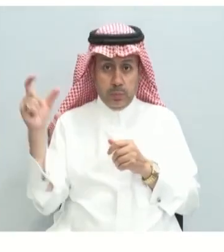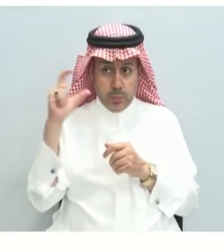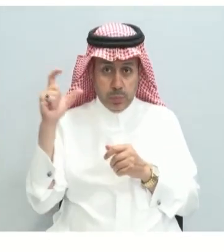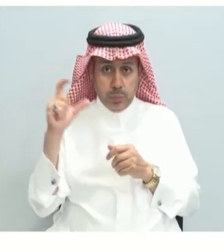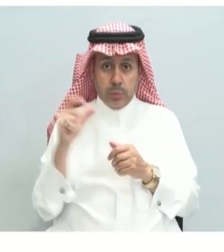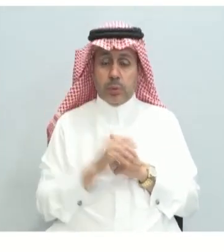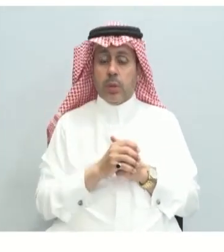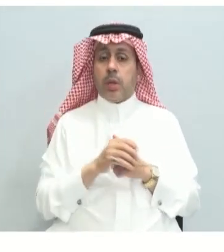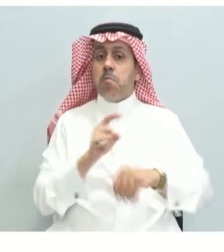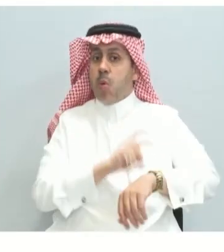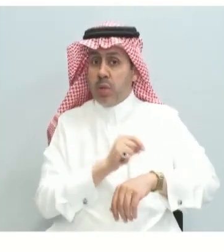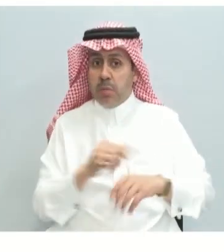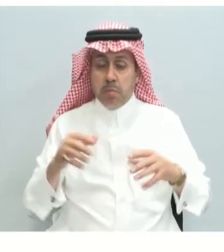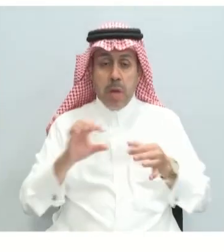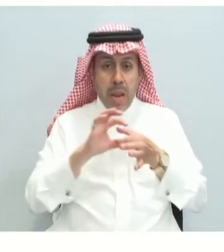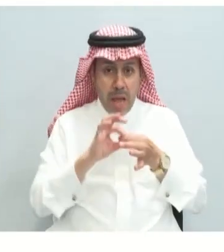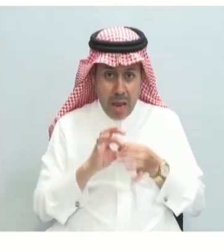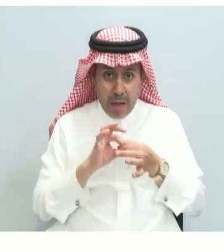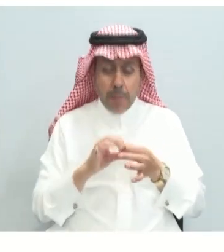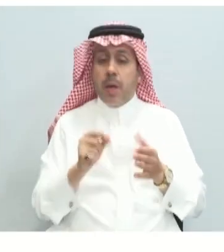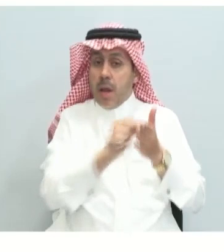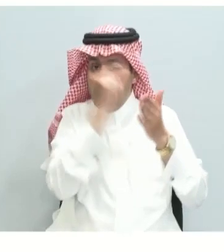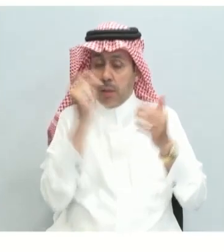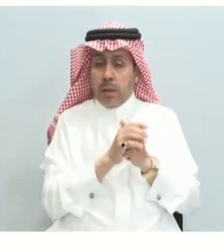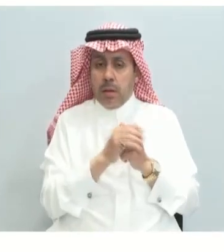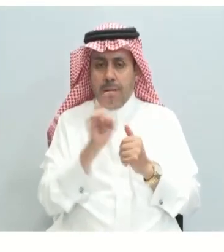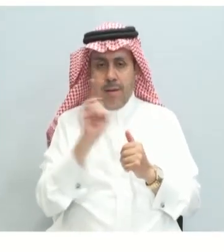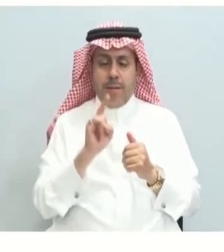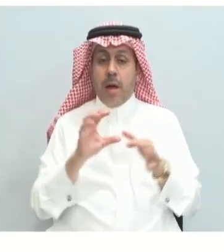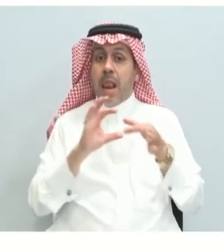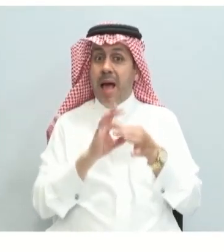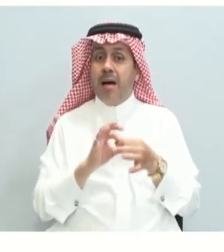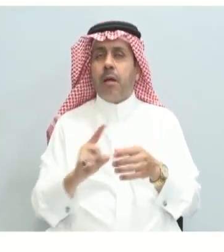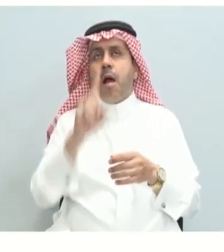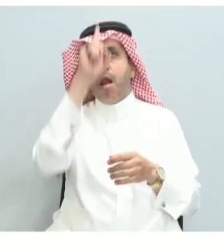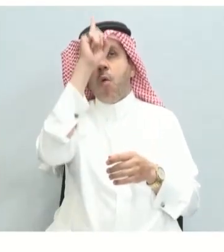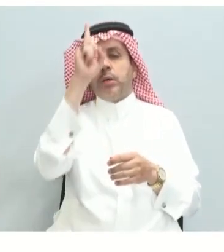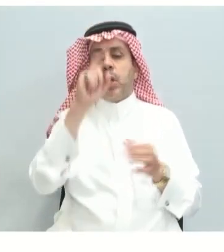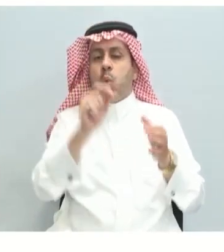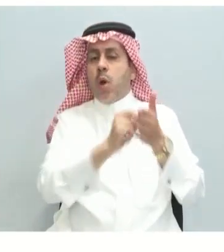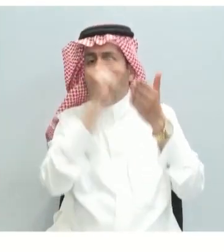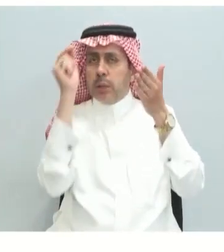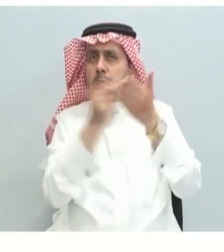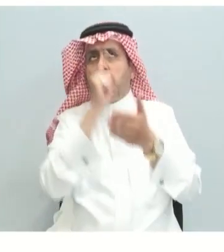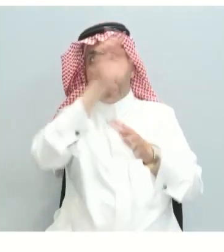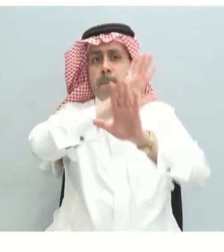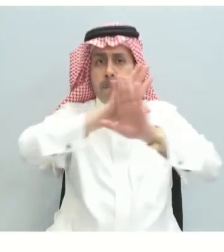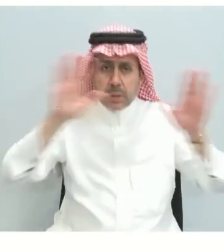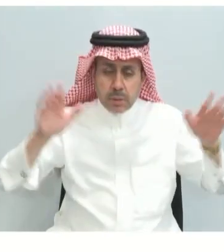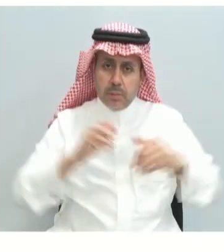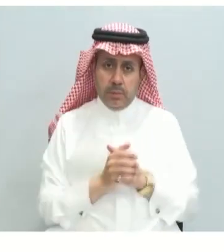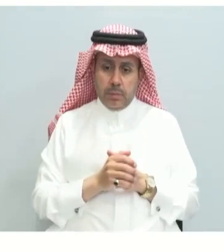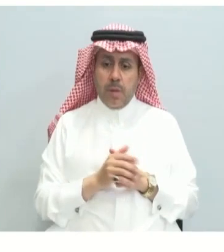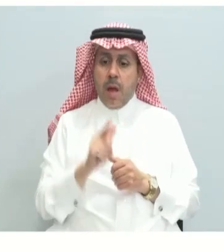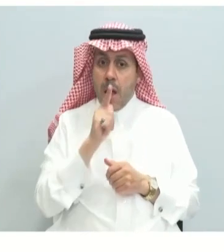بالقدر؟ لا. كل الأقدار بتصريف الله عز وجل وحده لا شريك له. قول النبي